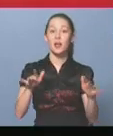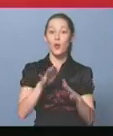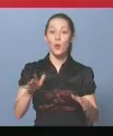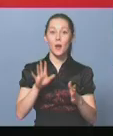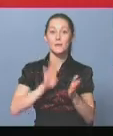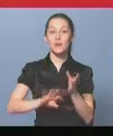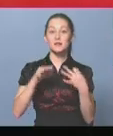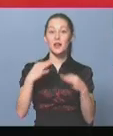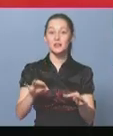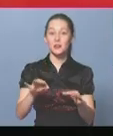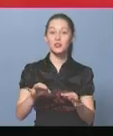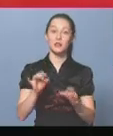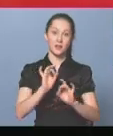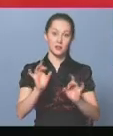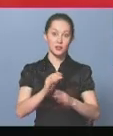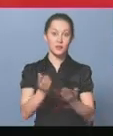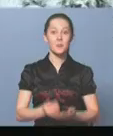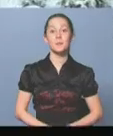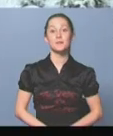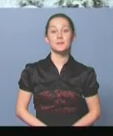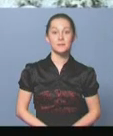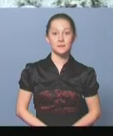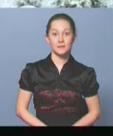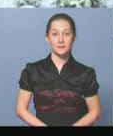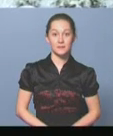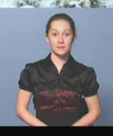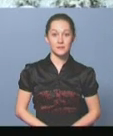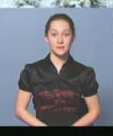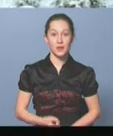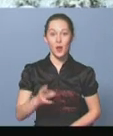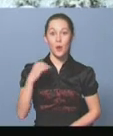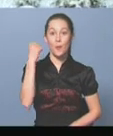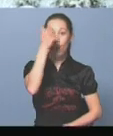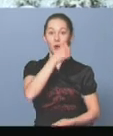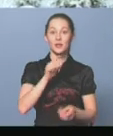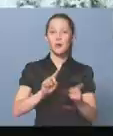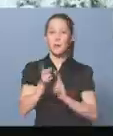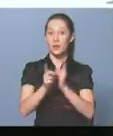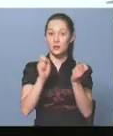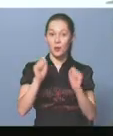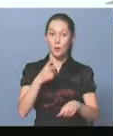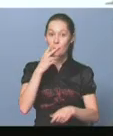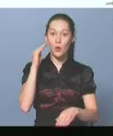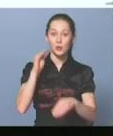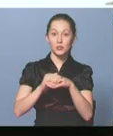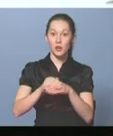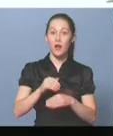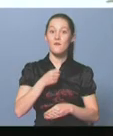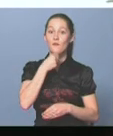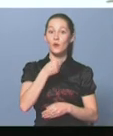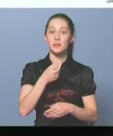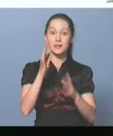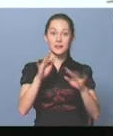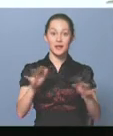без разрешения, знает Светлана Буланова. По годовым приростам можно определить возраст ели. Как минимум 10 лет нужно